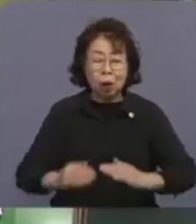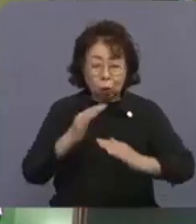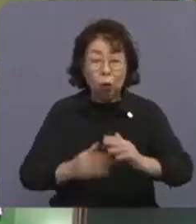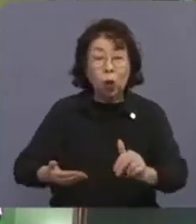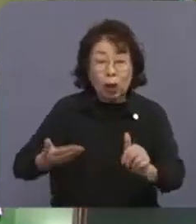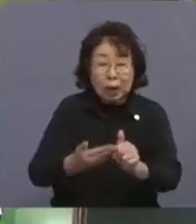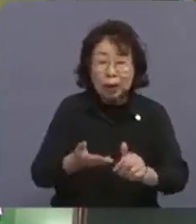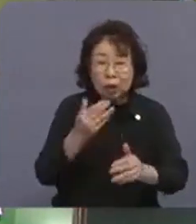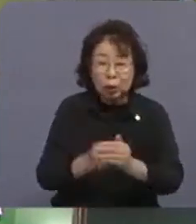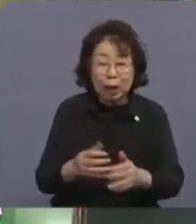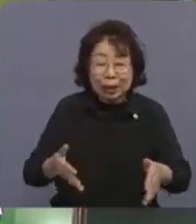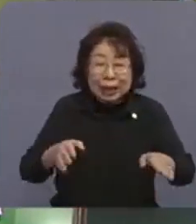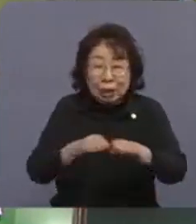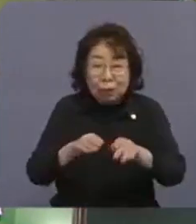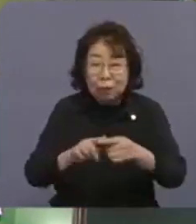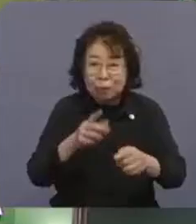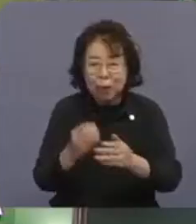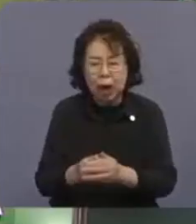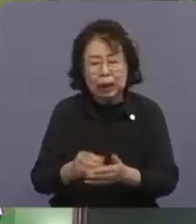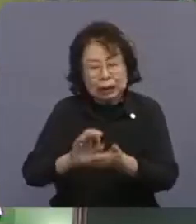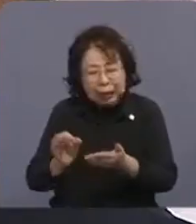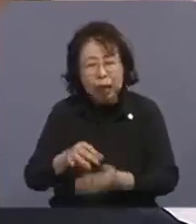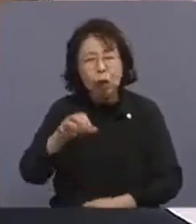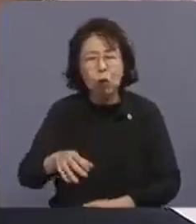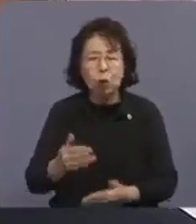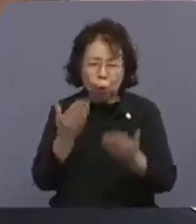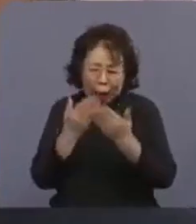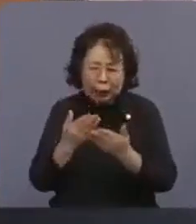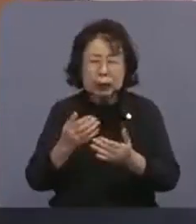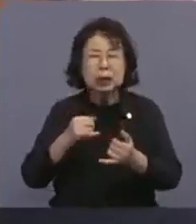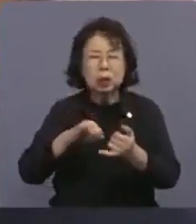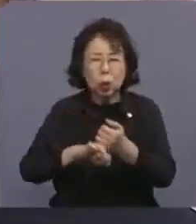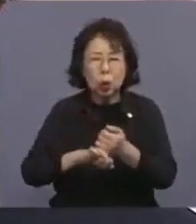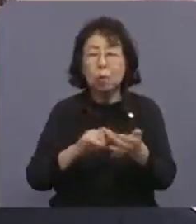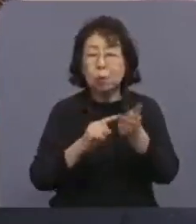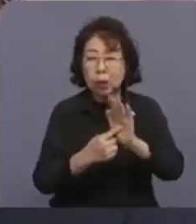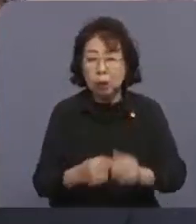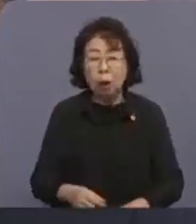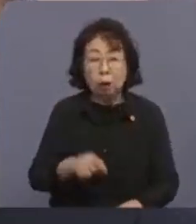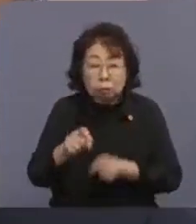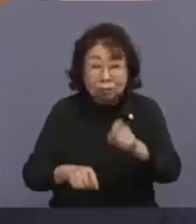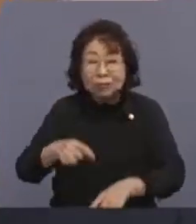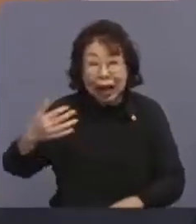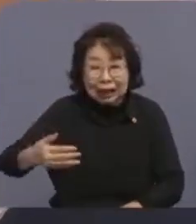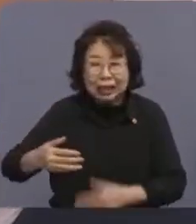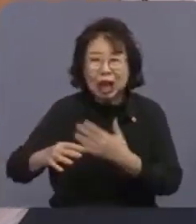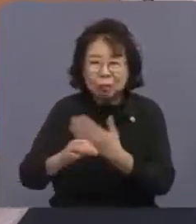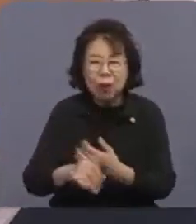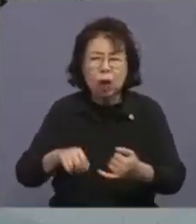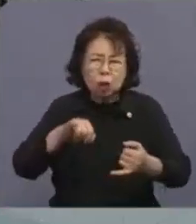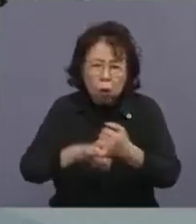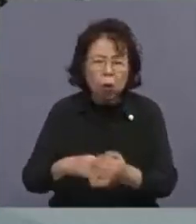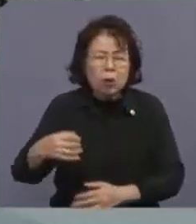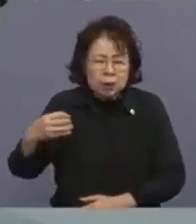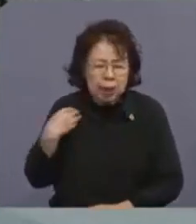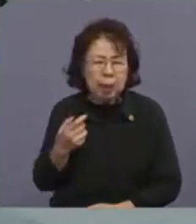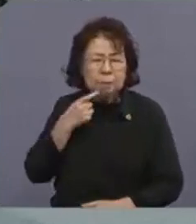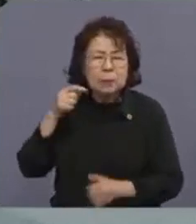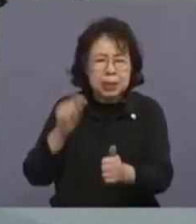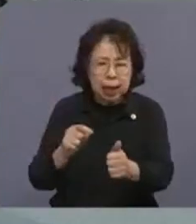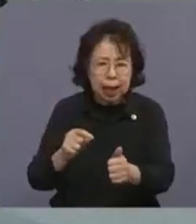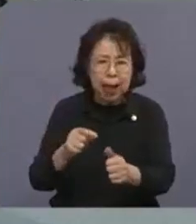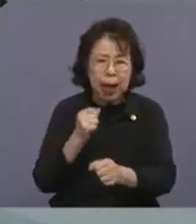시설과 기금 사용에 대한 지침을 마련하고 공공기여를 제대로 이행하지 않을 경우 반드시 책임을 질 수 있게